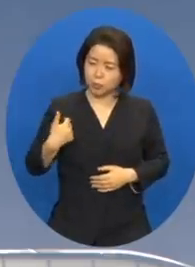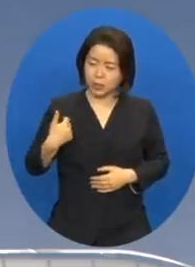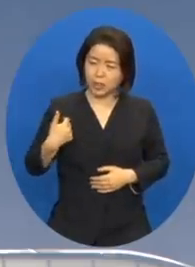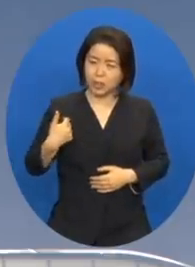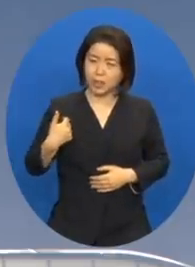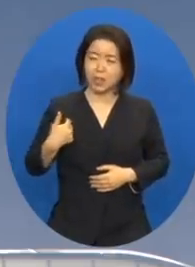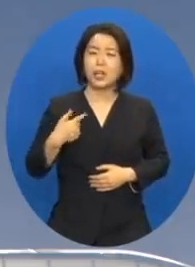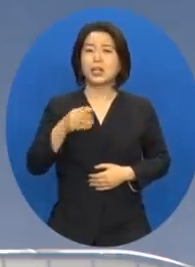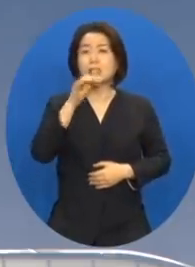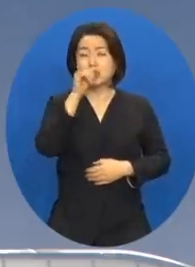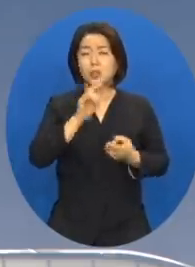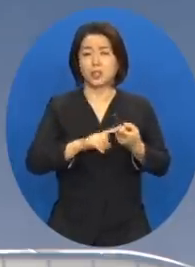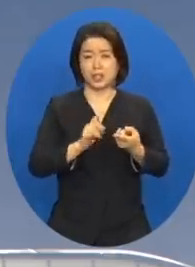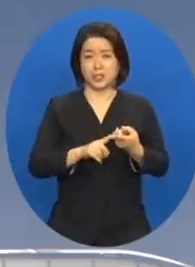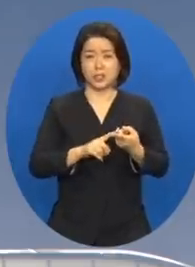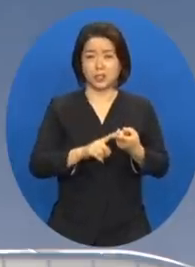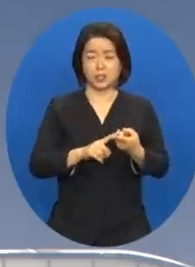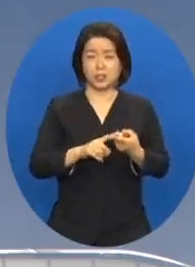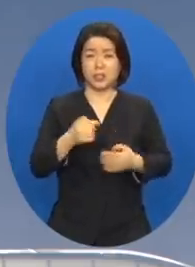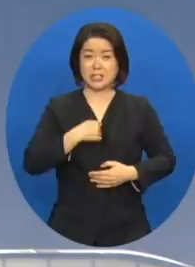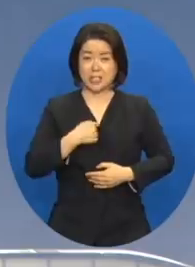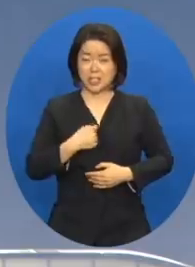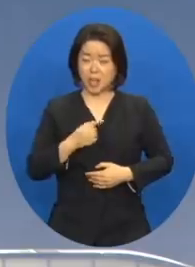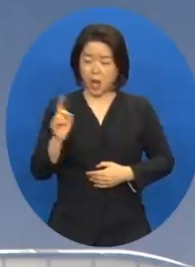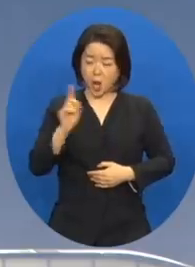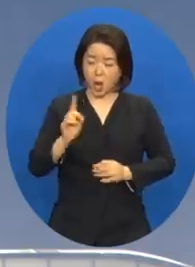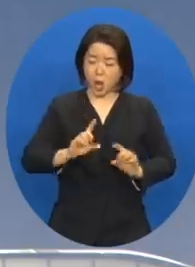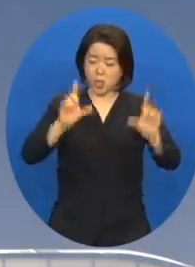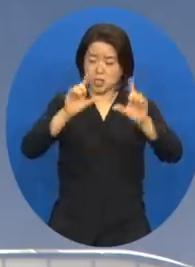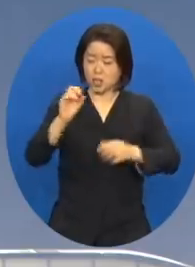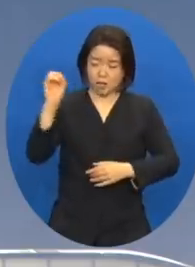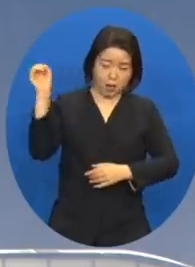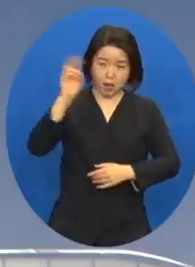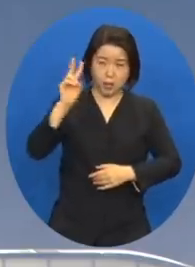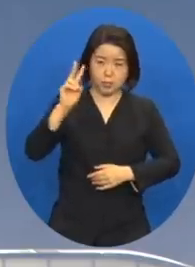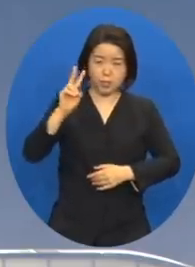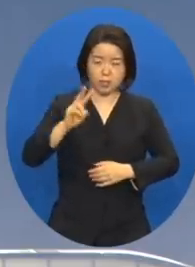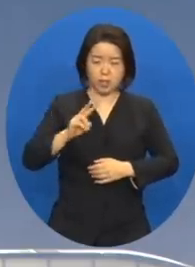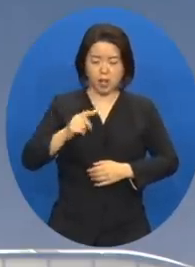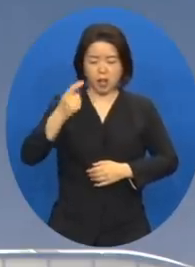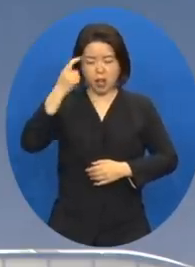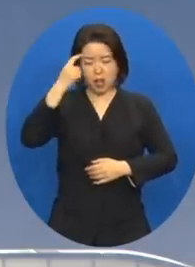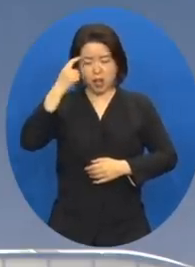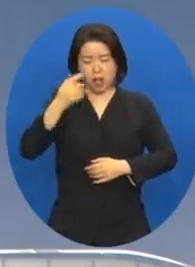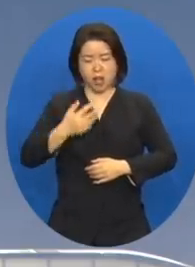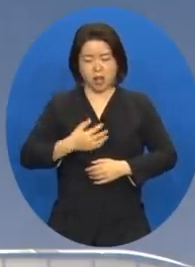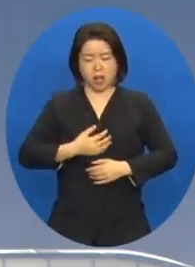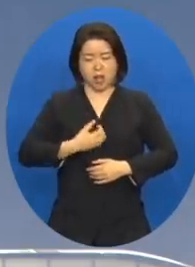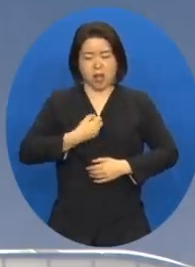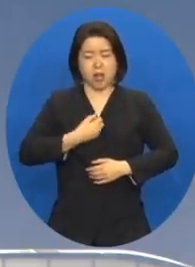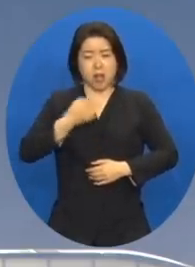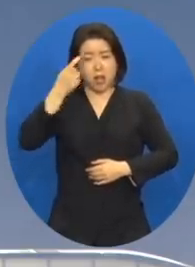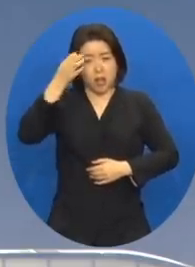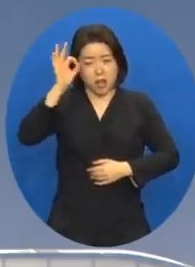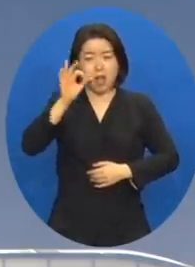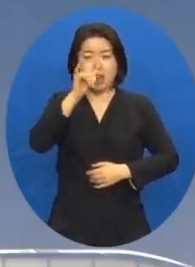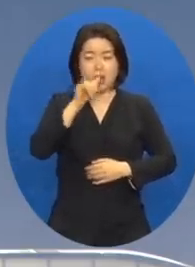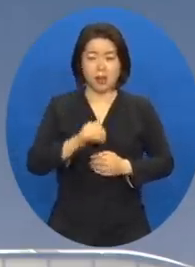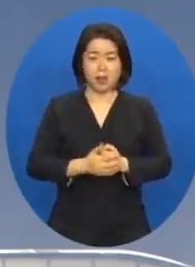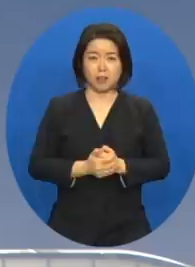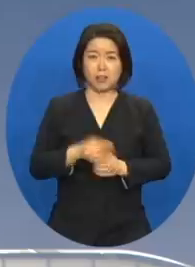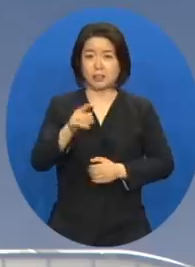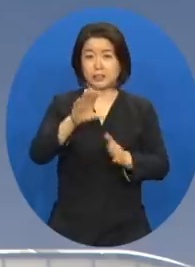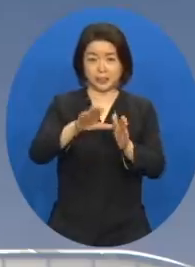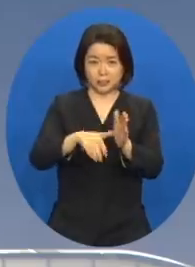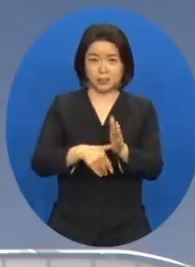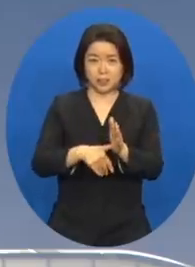있었구나, 그게 저에게 어느 날 갑자기 통렬하게 제 마음에 깨달아졌어요.